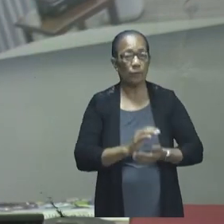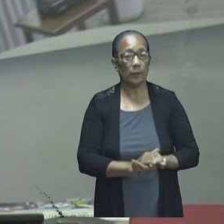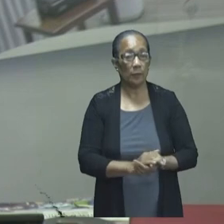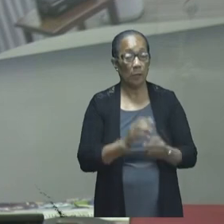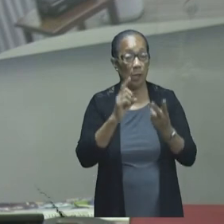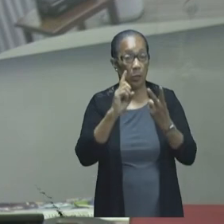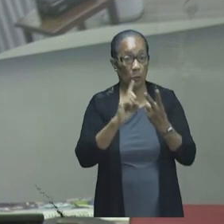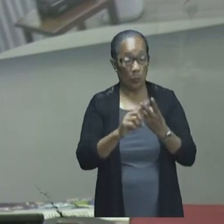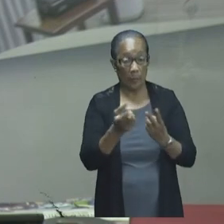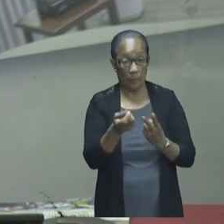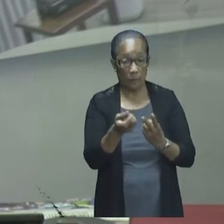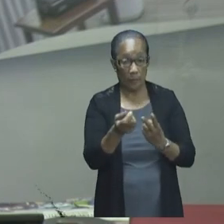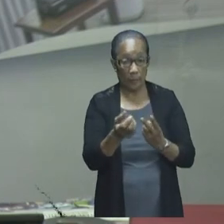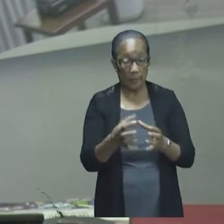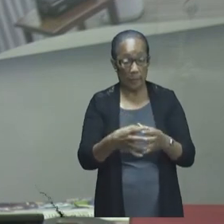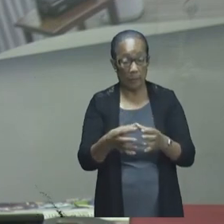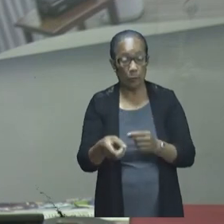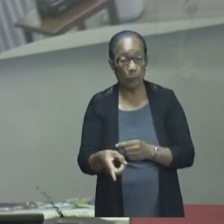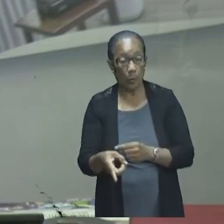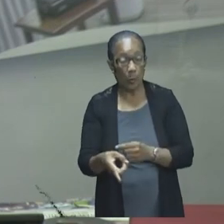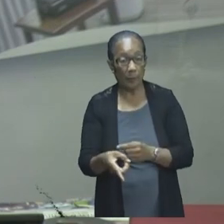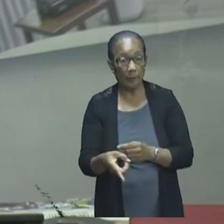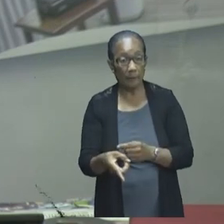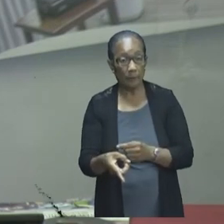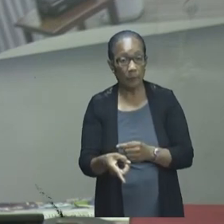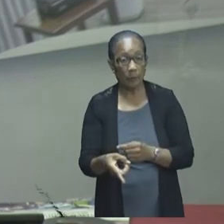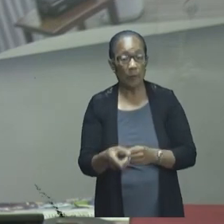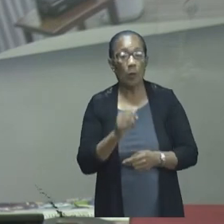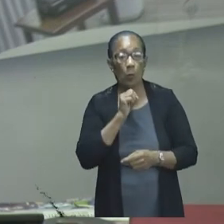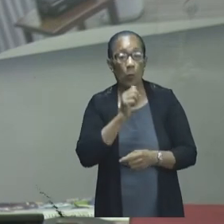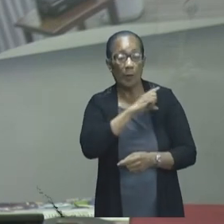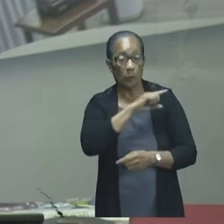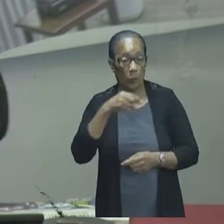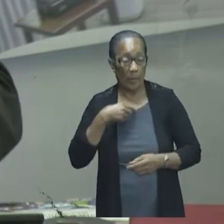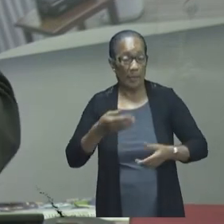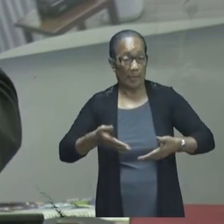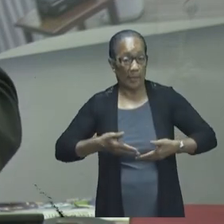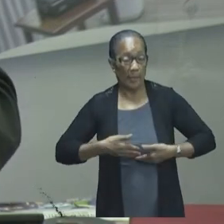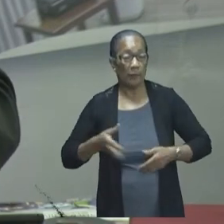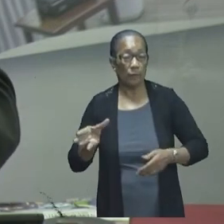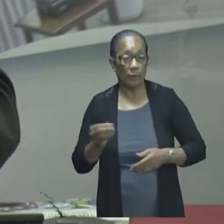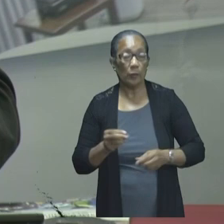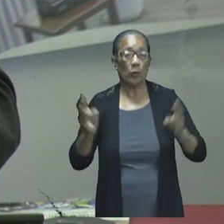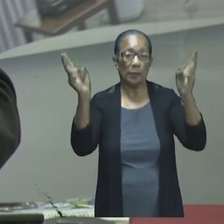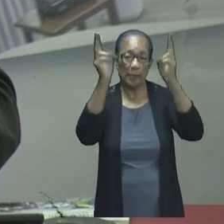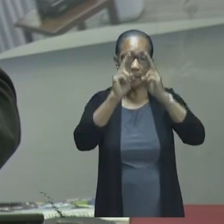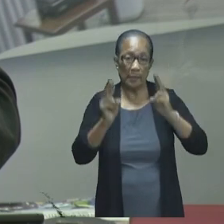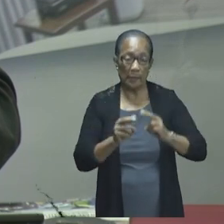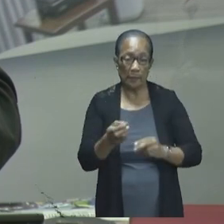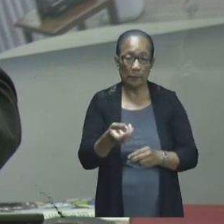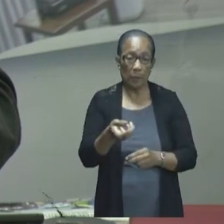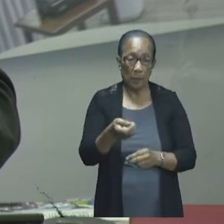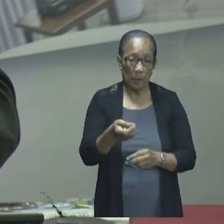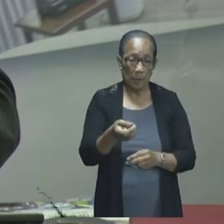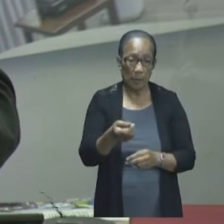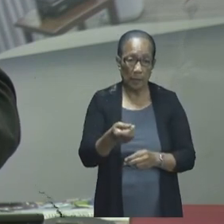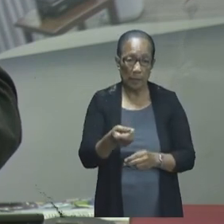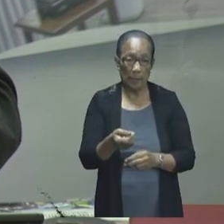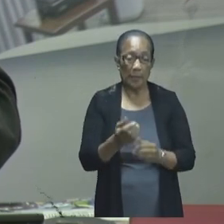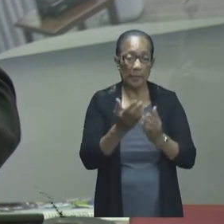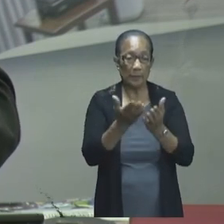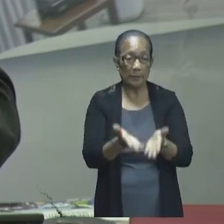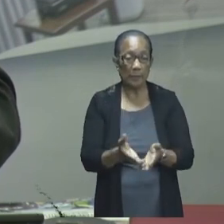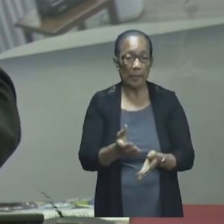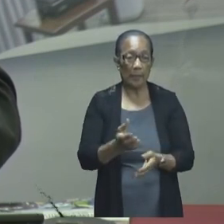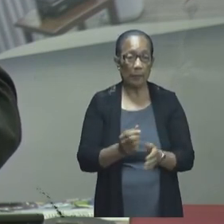tweede financieringsbronnen is namelijk wat de wijk kregen vanuit de internationale financiën financiële instellingen dat is